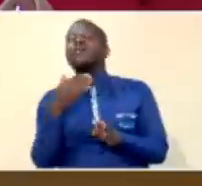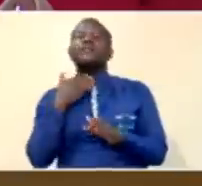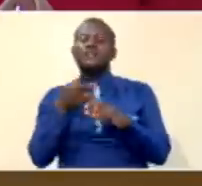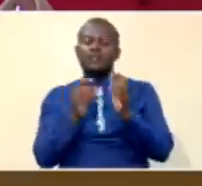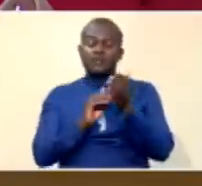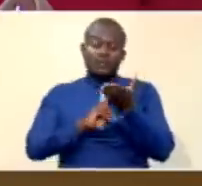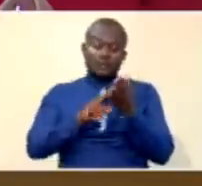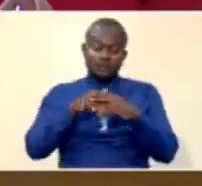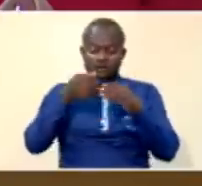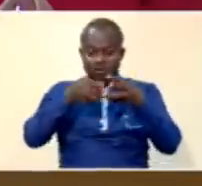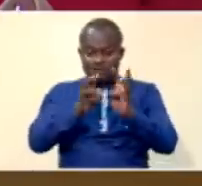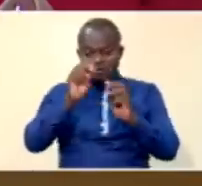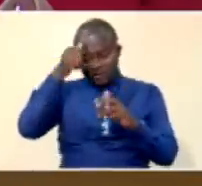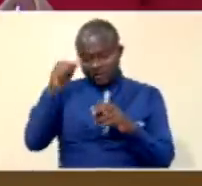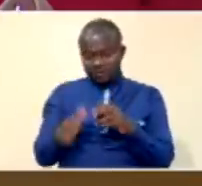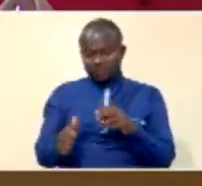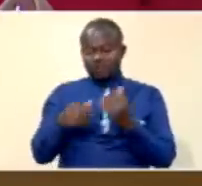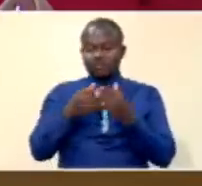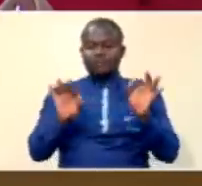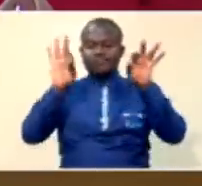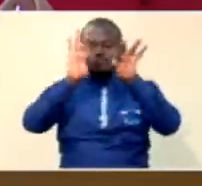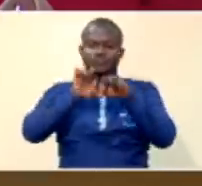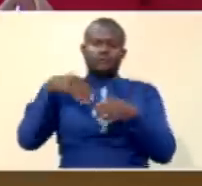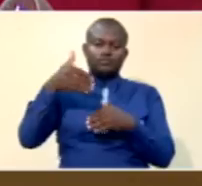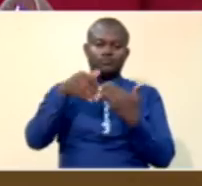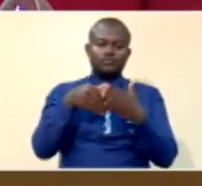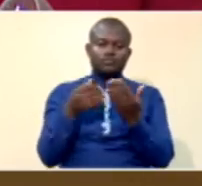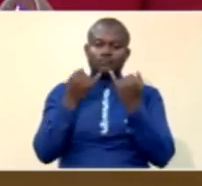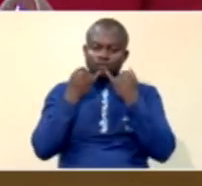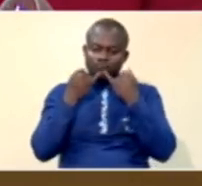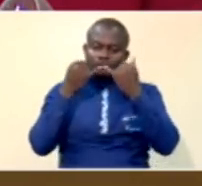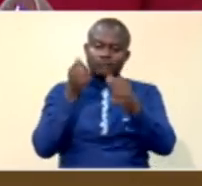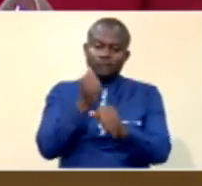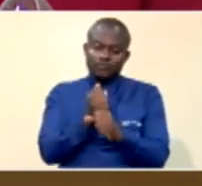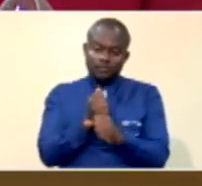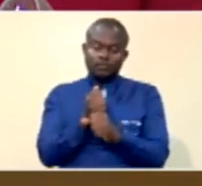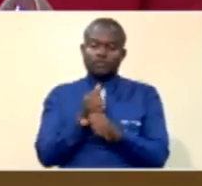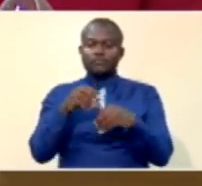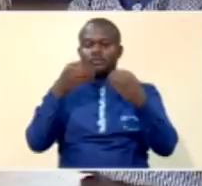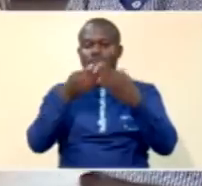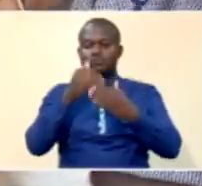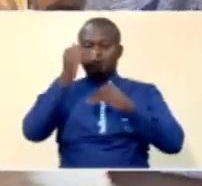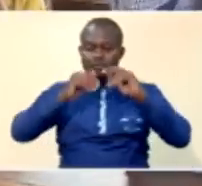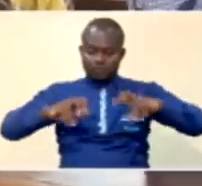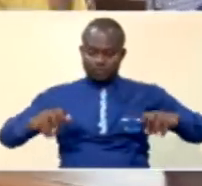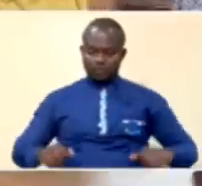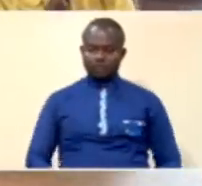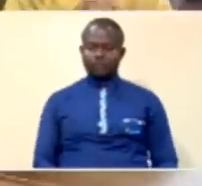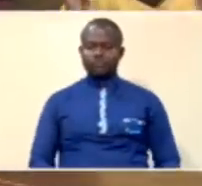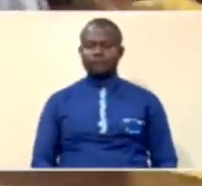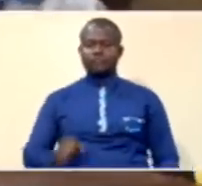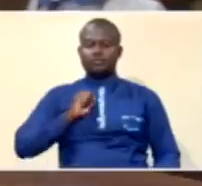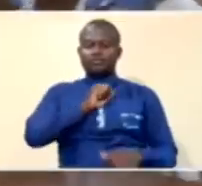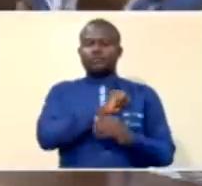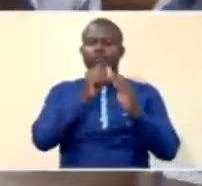agakoresha amayeri ya gihanga ni ngombwa rero guhora izi update zikorwa nubwo gushakashatsi